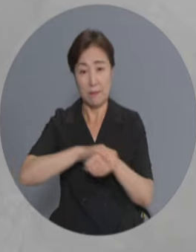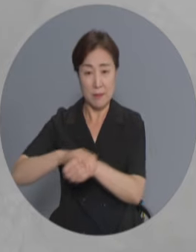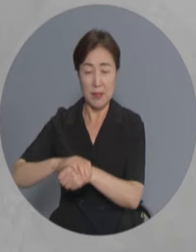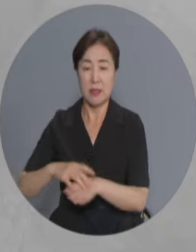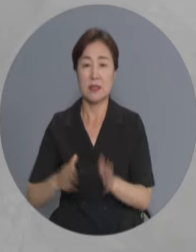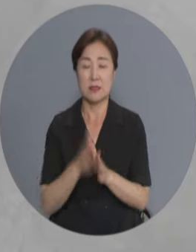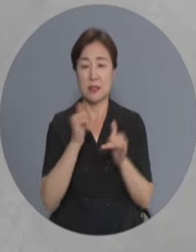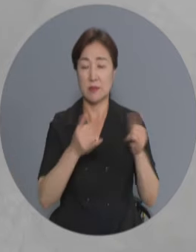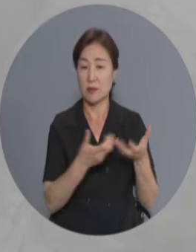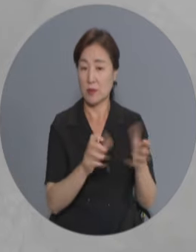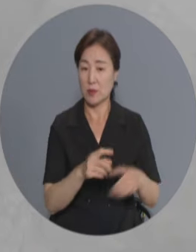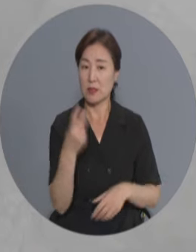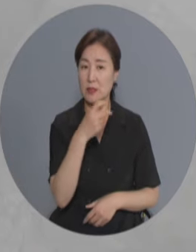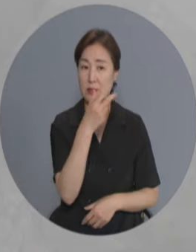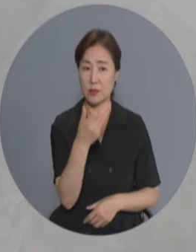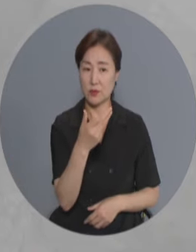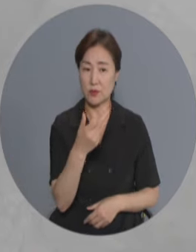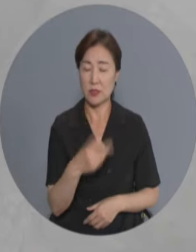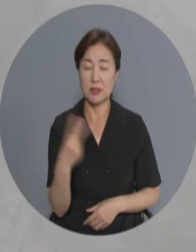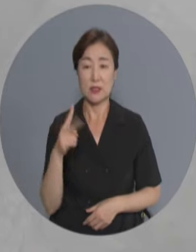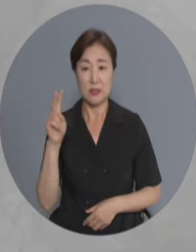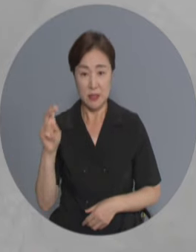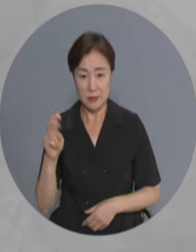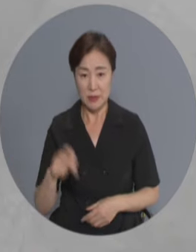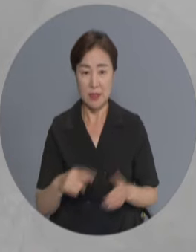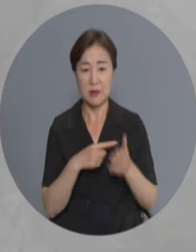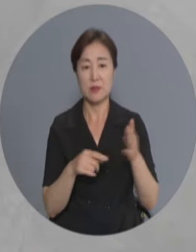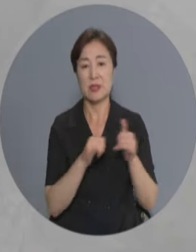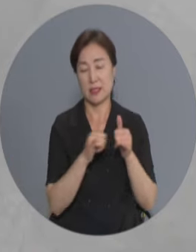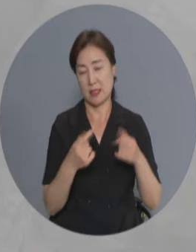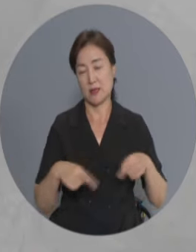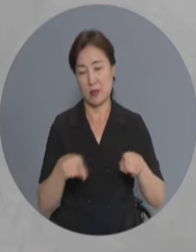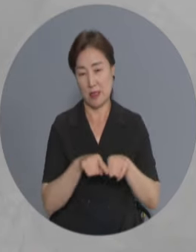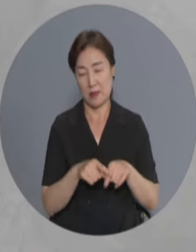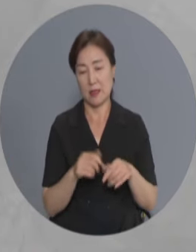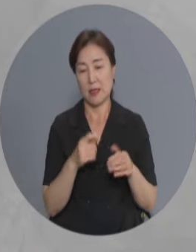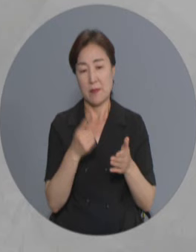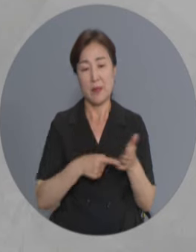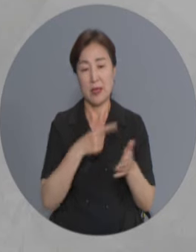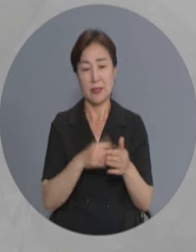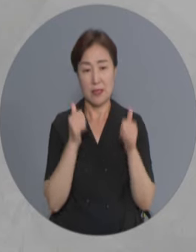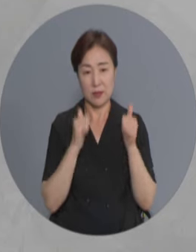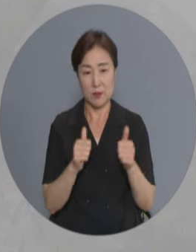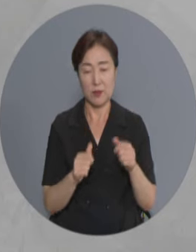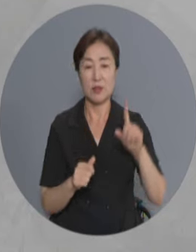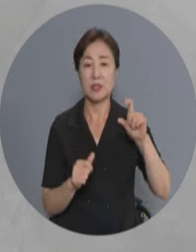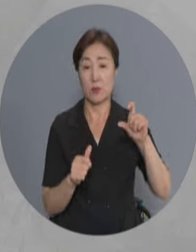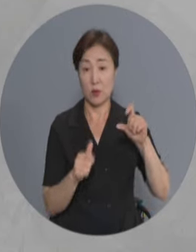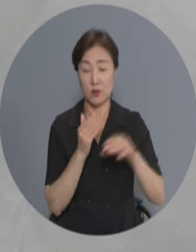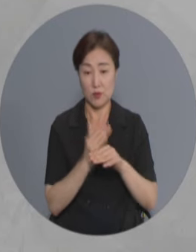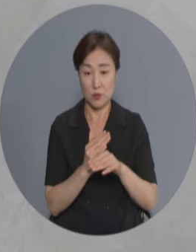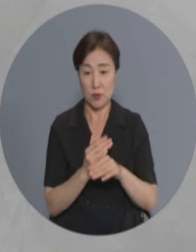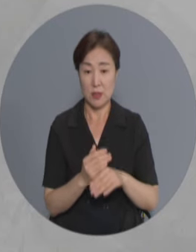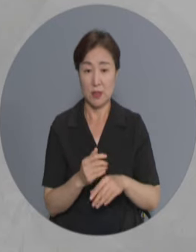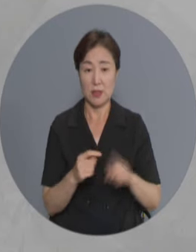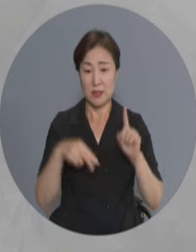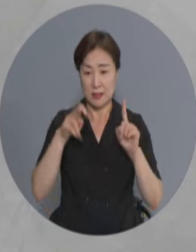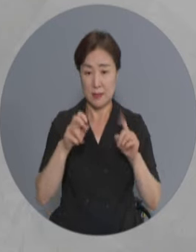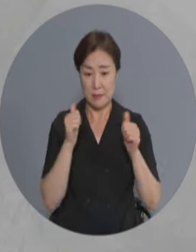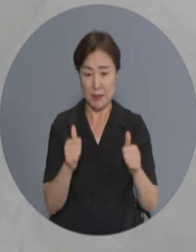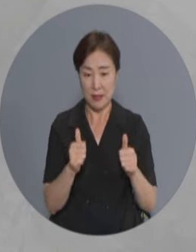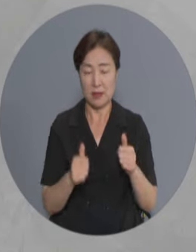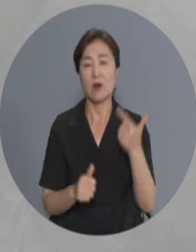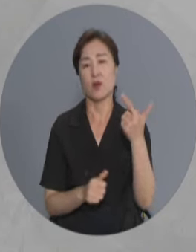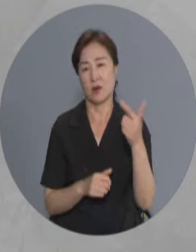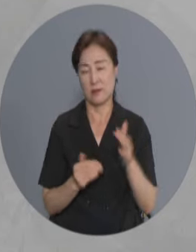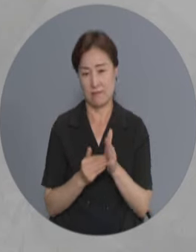2019년과 2020년에 피해자 유족과 함께 제기한 손해배상 청구 소송 15건 중 1심 판결이 나온 것은